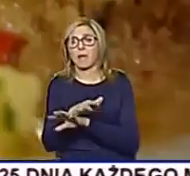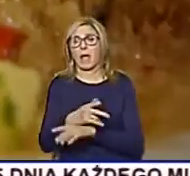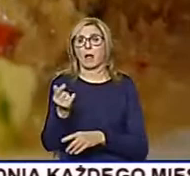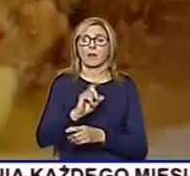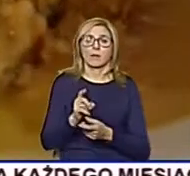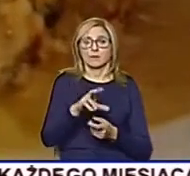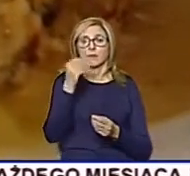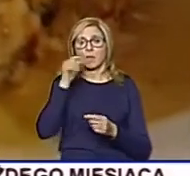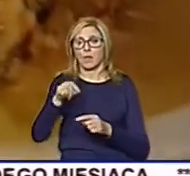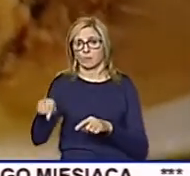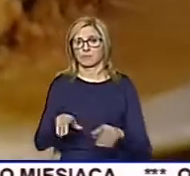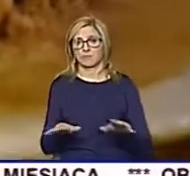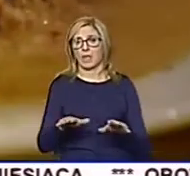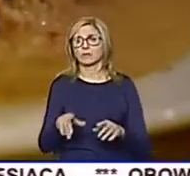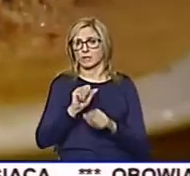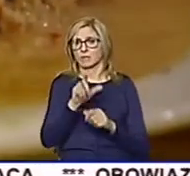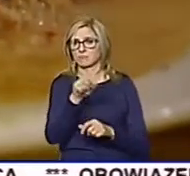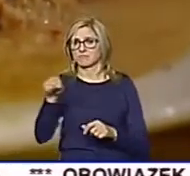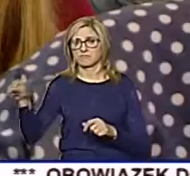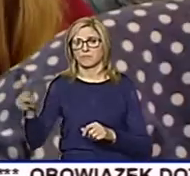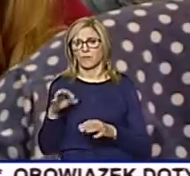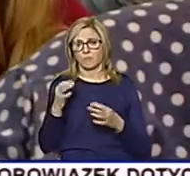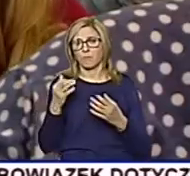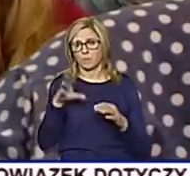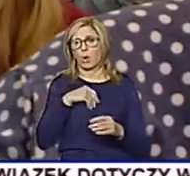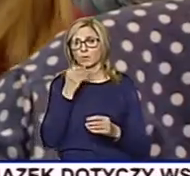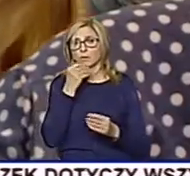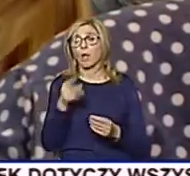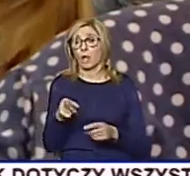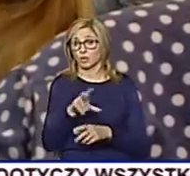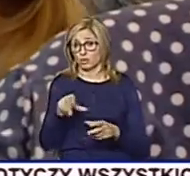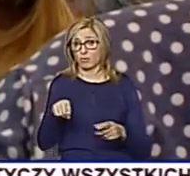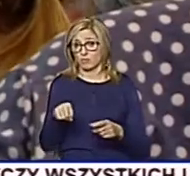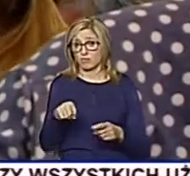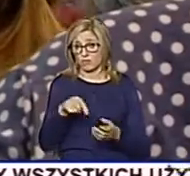restauracjach, które są na terenie niemal każdego szpitala. Tylko czy o to chodzi?